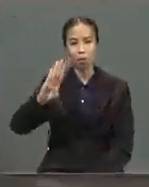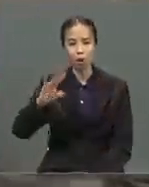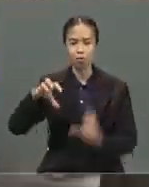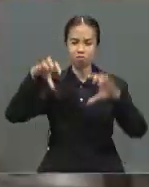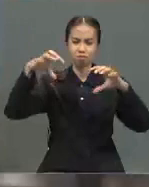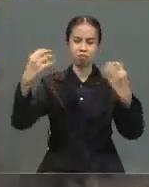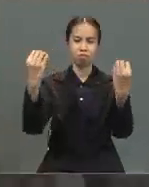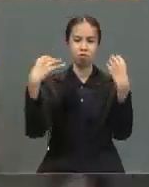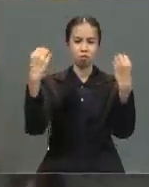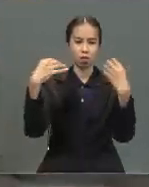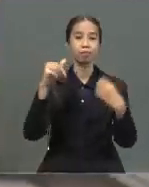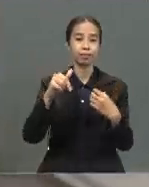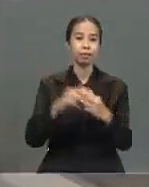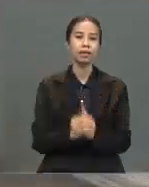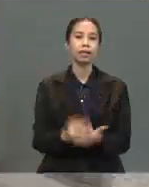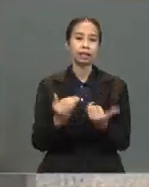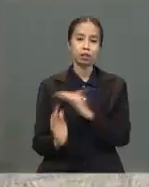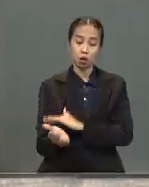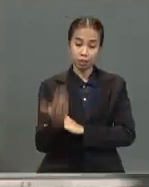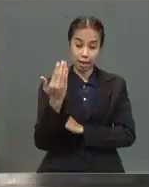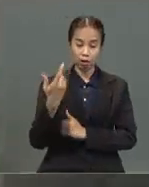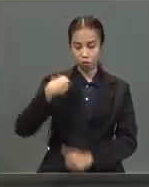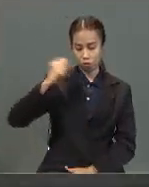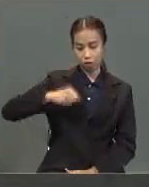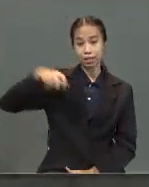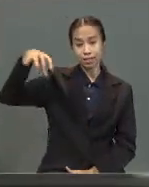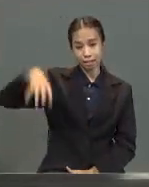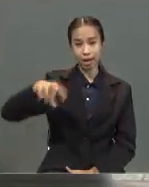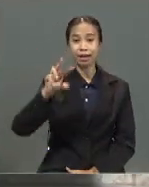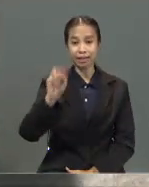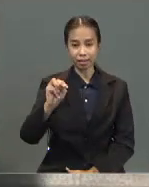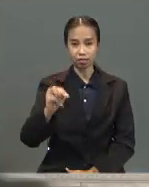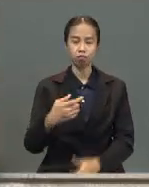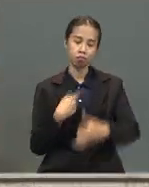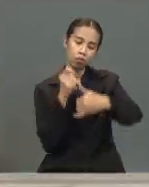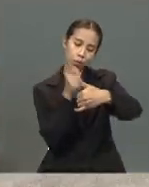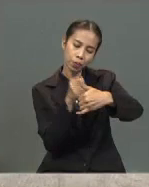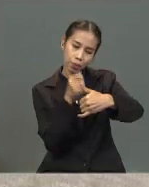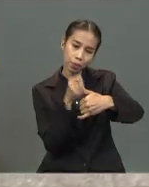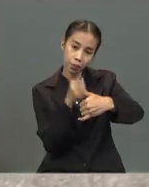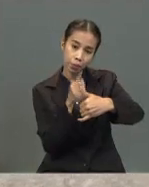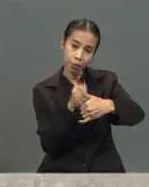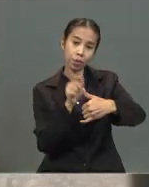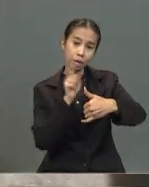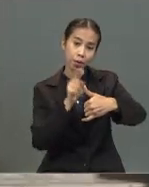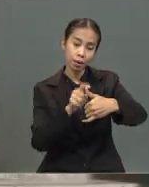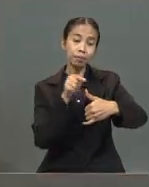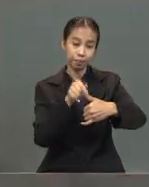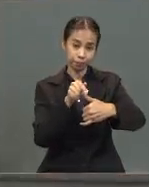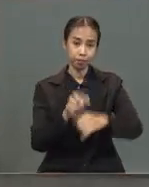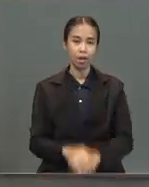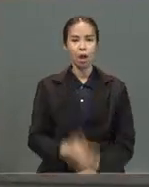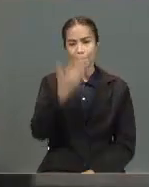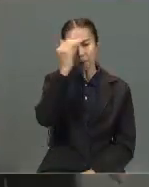มาที่ศาลอาญาในช่วงเช้านะครับตามที่ศาลนัดไต่สวนกรณีที่พนักงานสอบสวนสน.สำราญราษฎร์นั้นยื่นคำร้องขอเพิกถอน